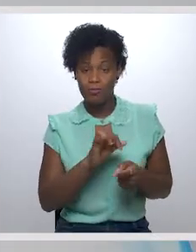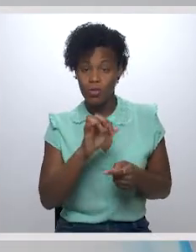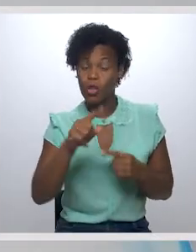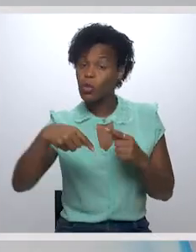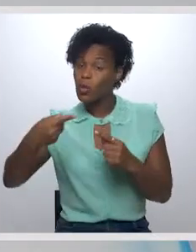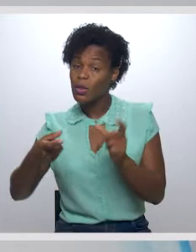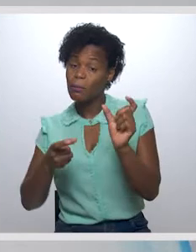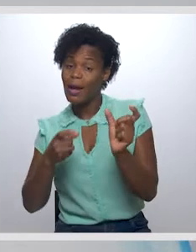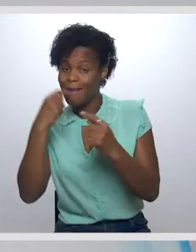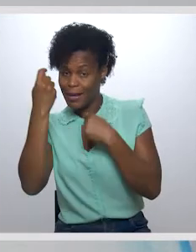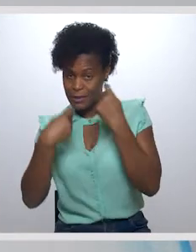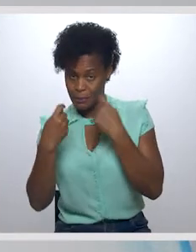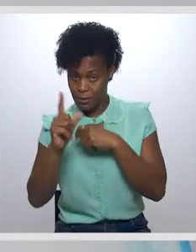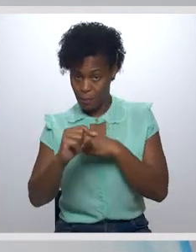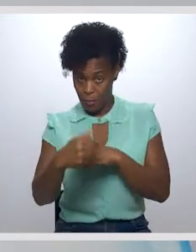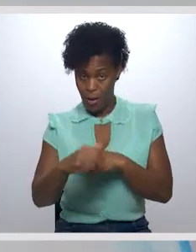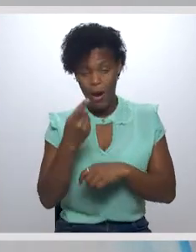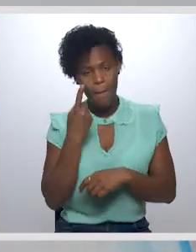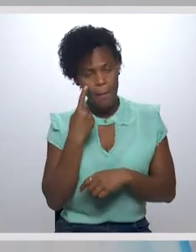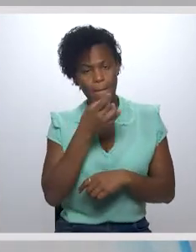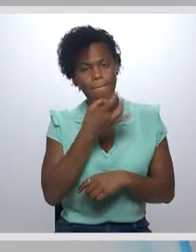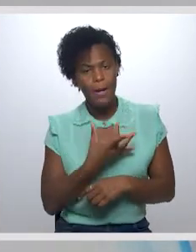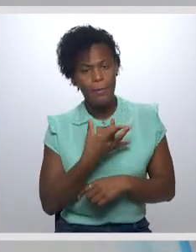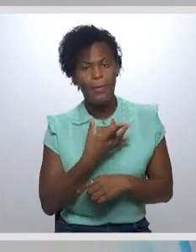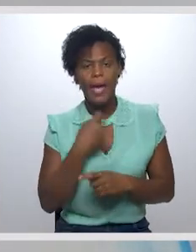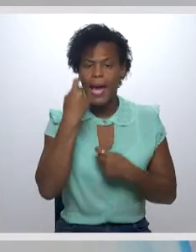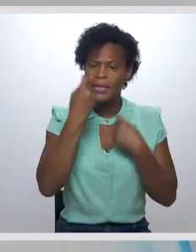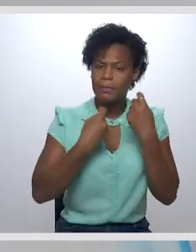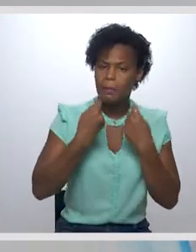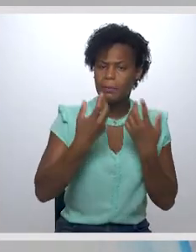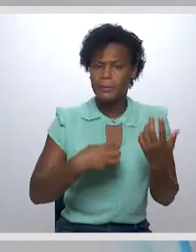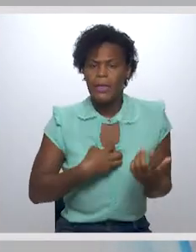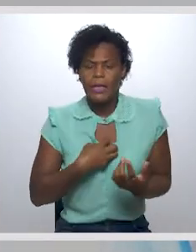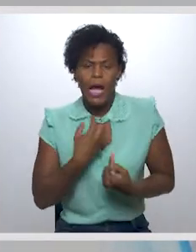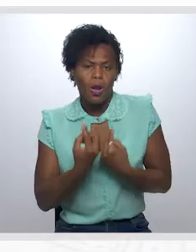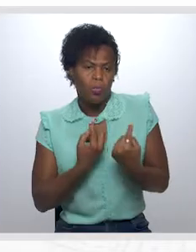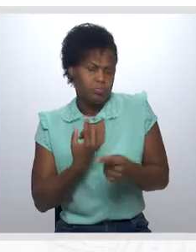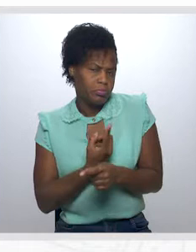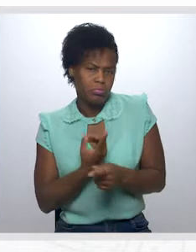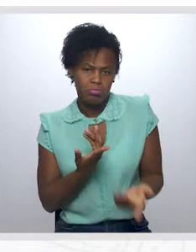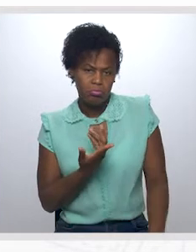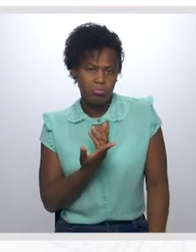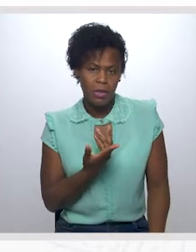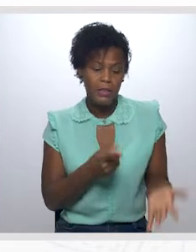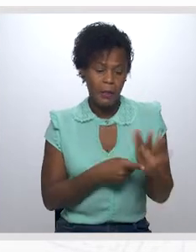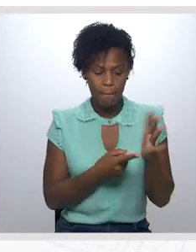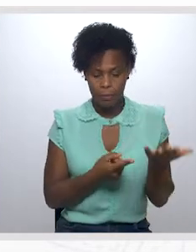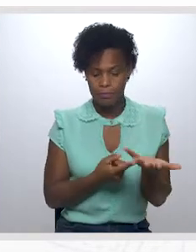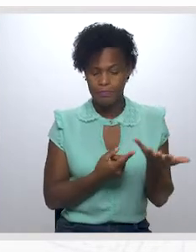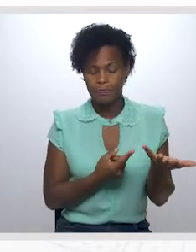d'autres expressions qui nous permettent d'exprimer une appréciation. Comme par exemple,